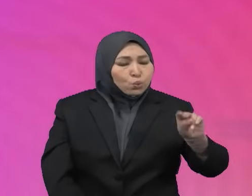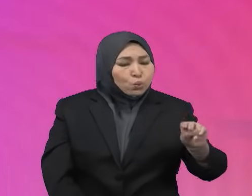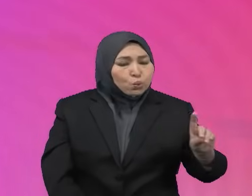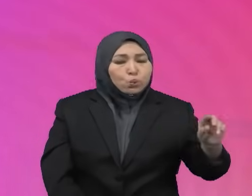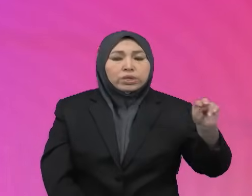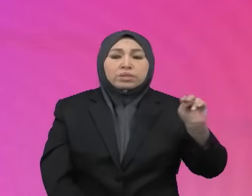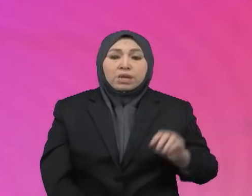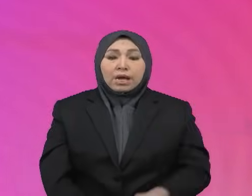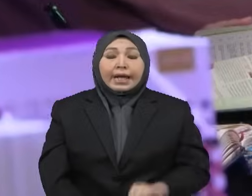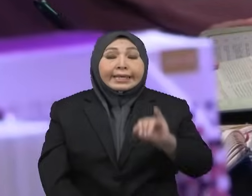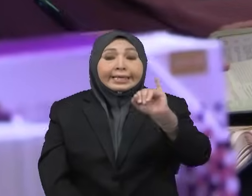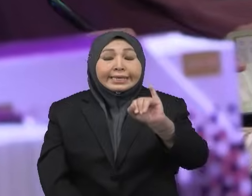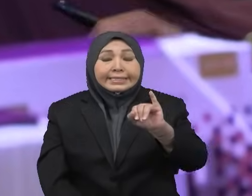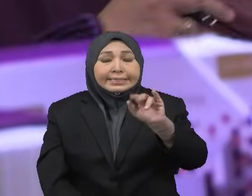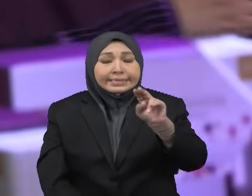qa'idun.